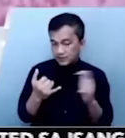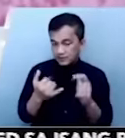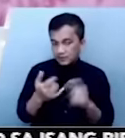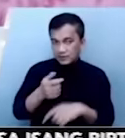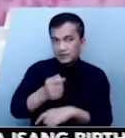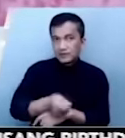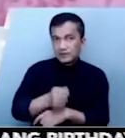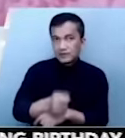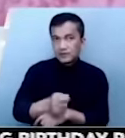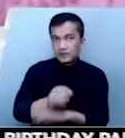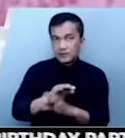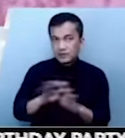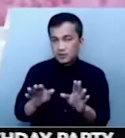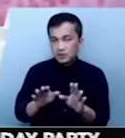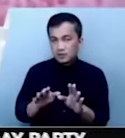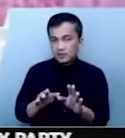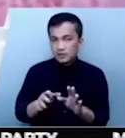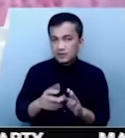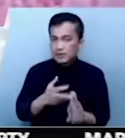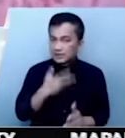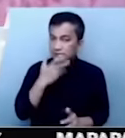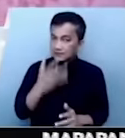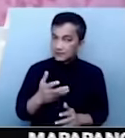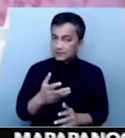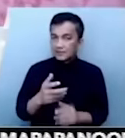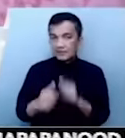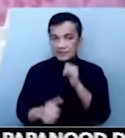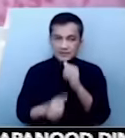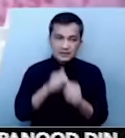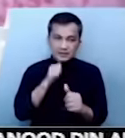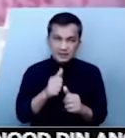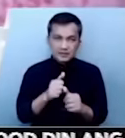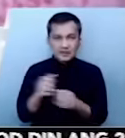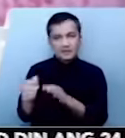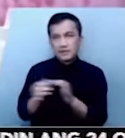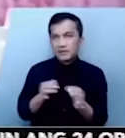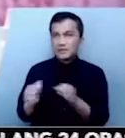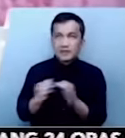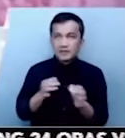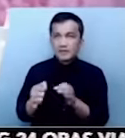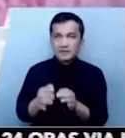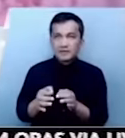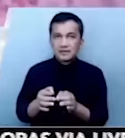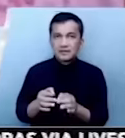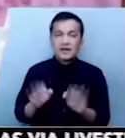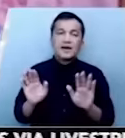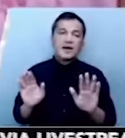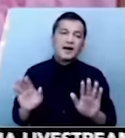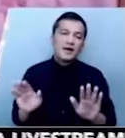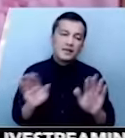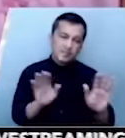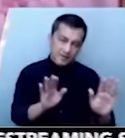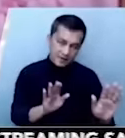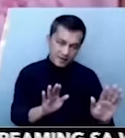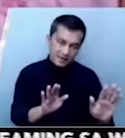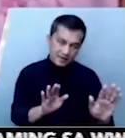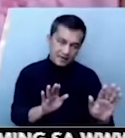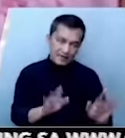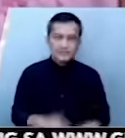Huwag kayo nagsisigaw, deny to death, explain to death. Kalma lang muna.